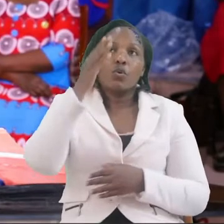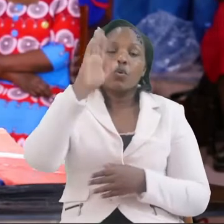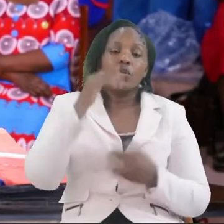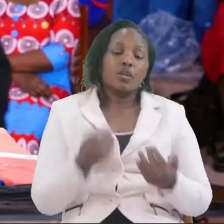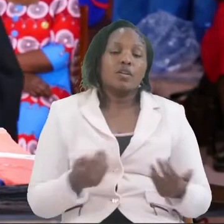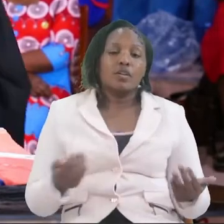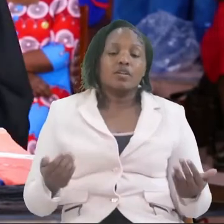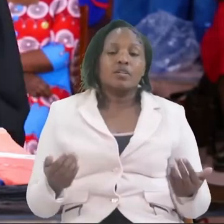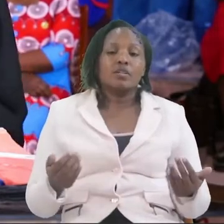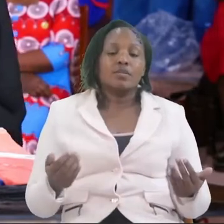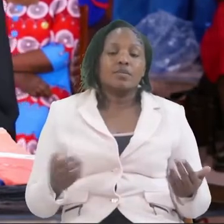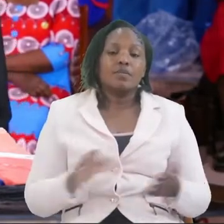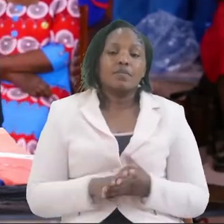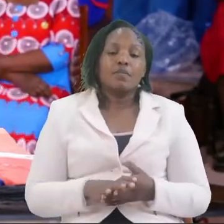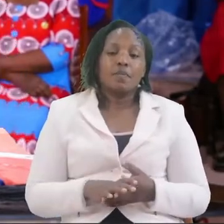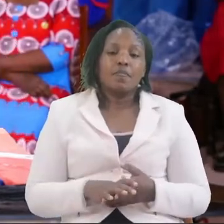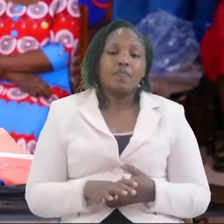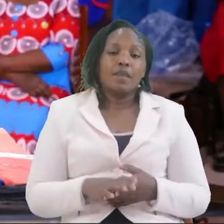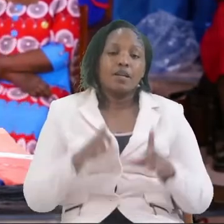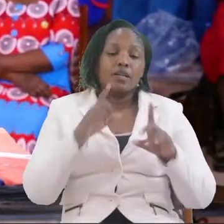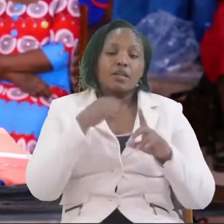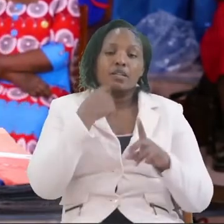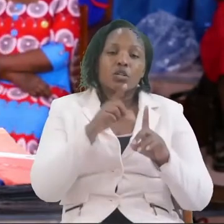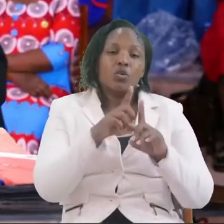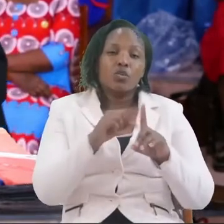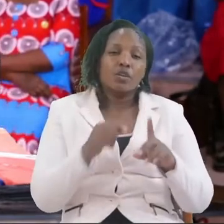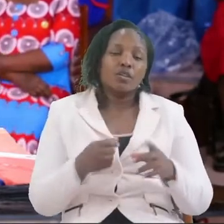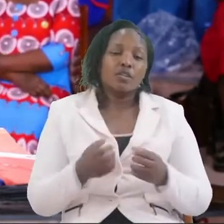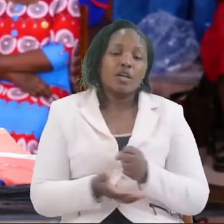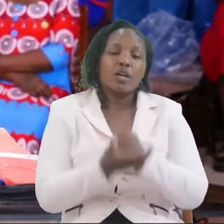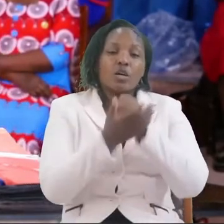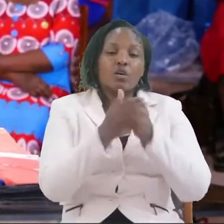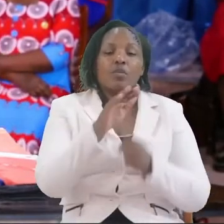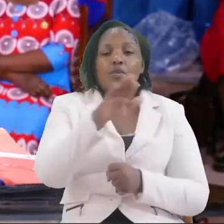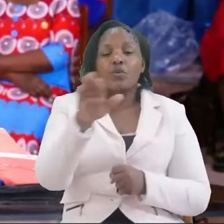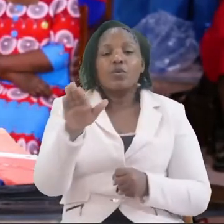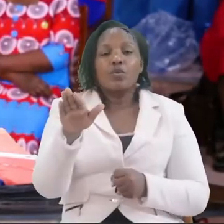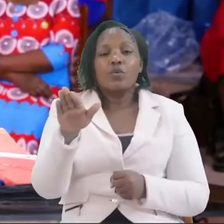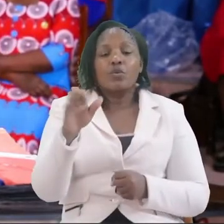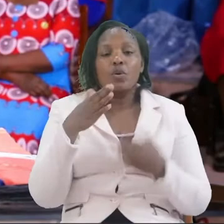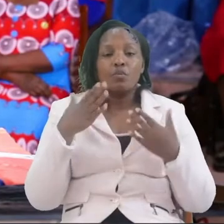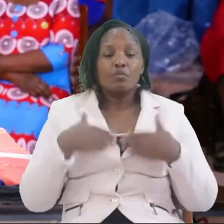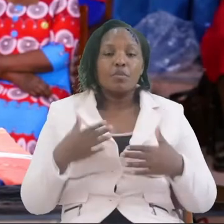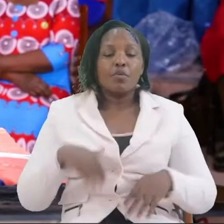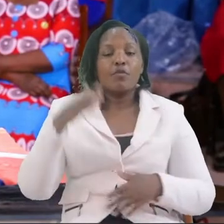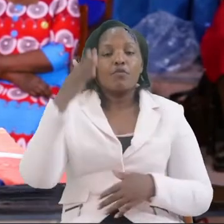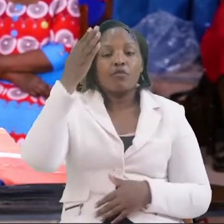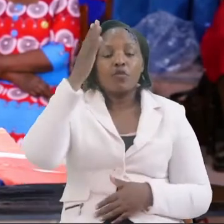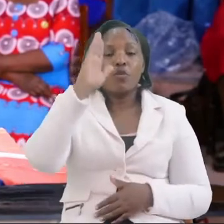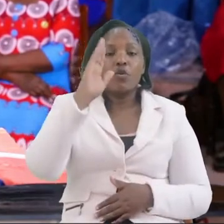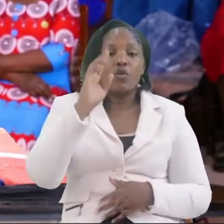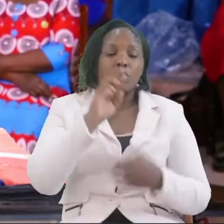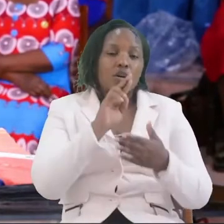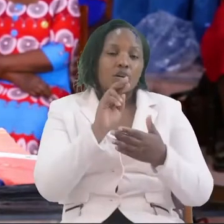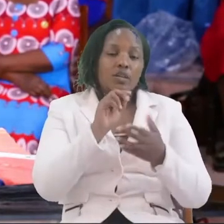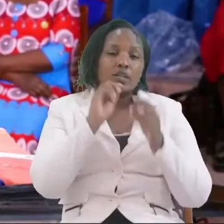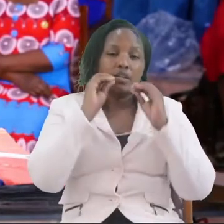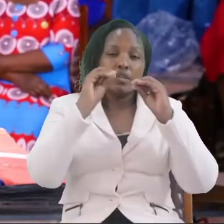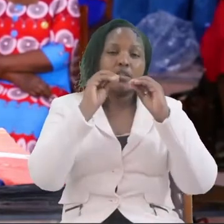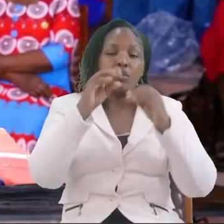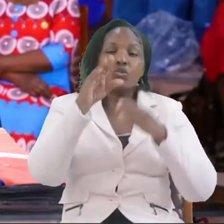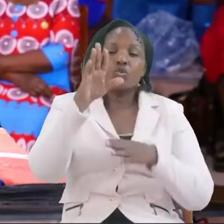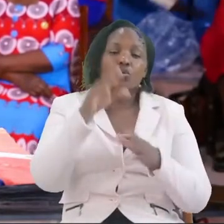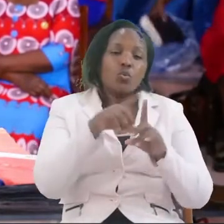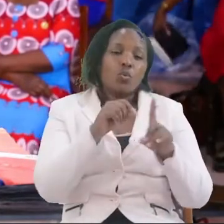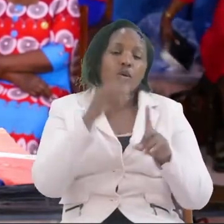Mungu watakwambia maneno ambaye yatakusaidia. Watu wa Mungu watakusomesha neno